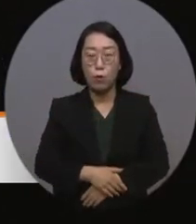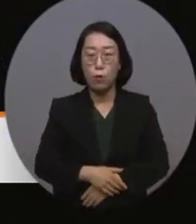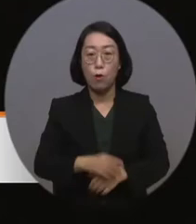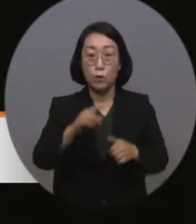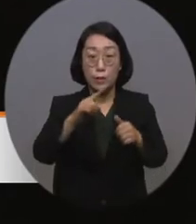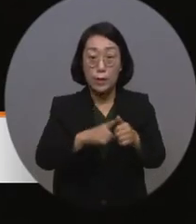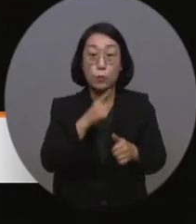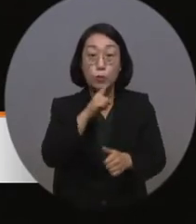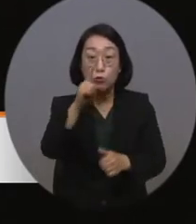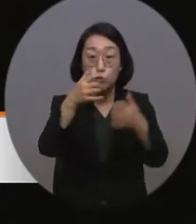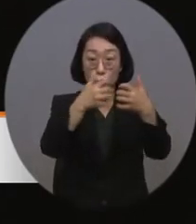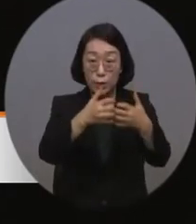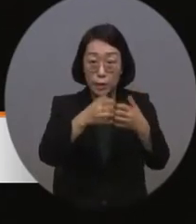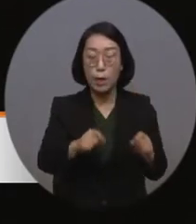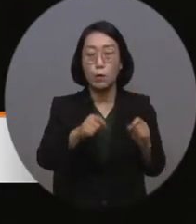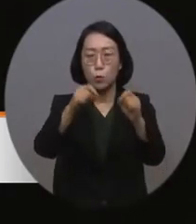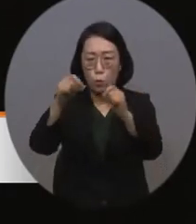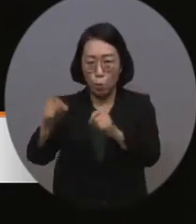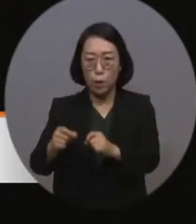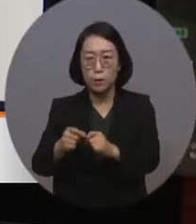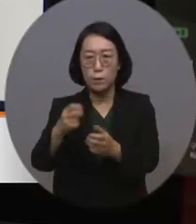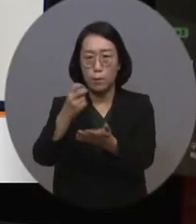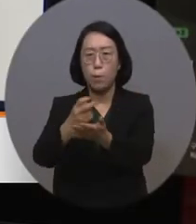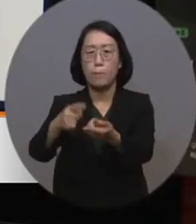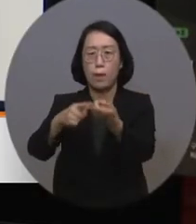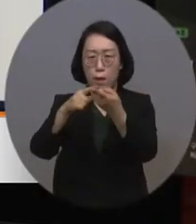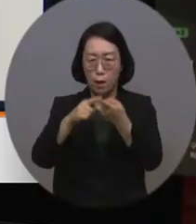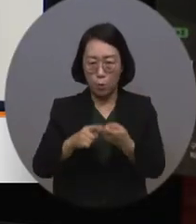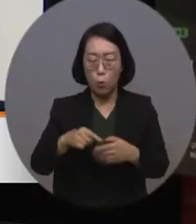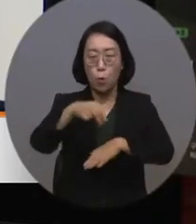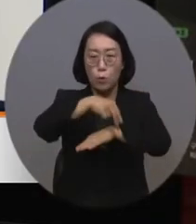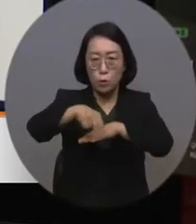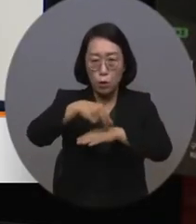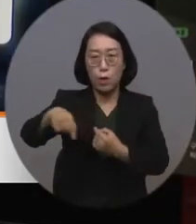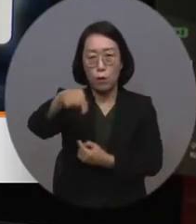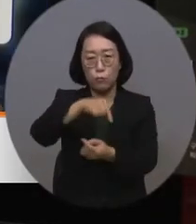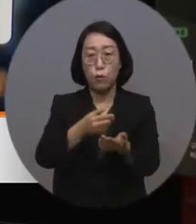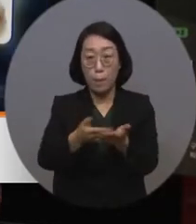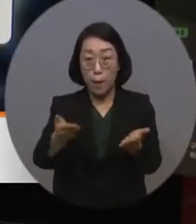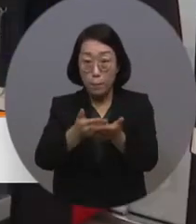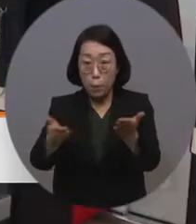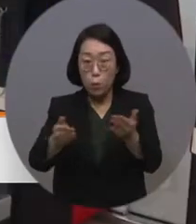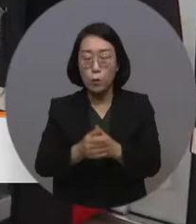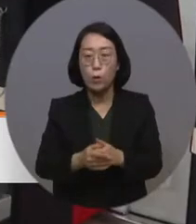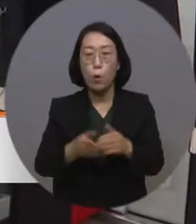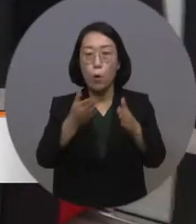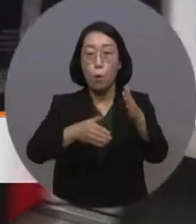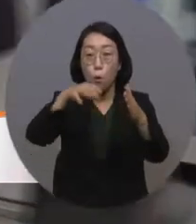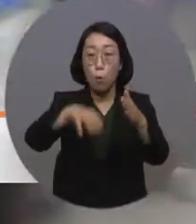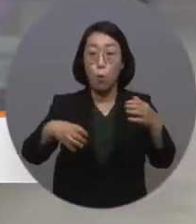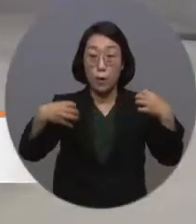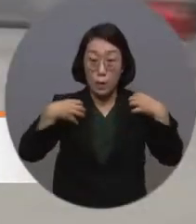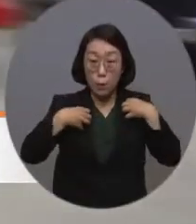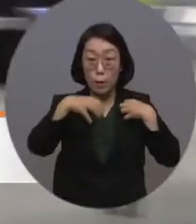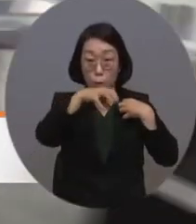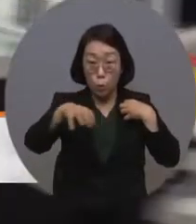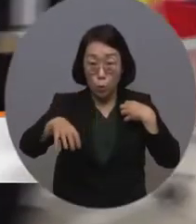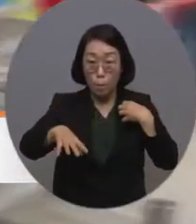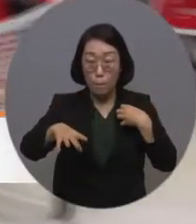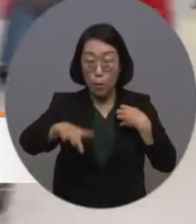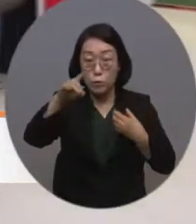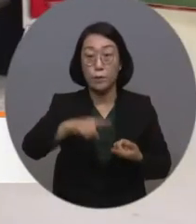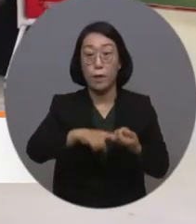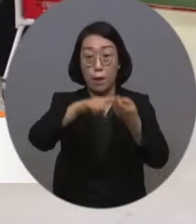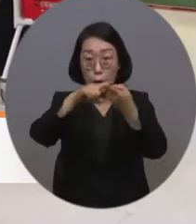마찬가지로 접근성 지침을 준수해 설계, 운영, 배포하여 공공기관에 우선 적용되며 이후